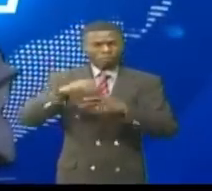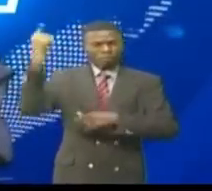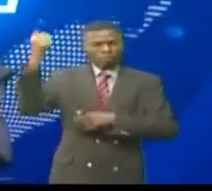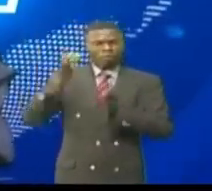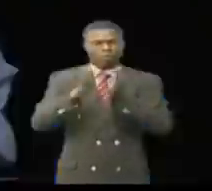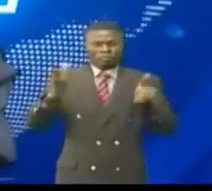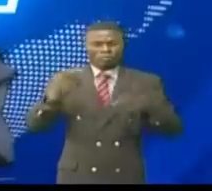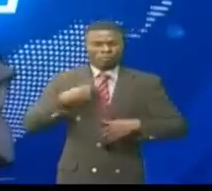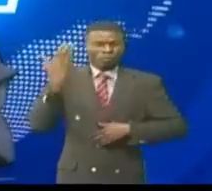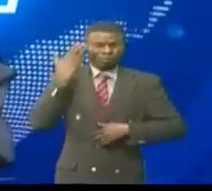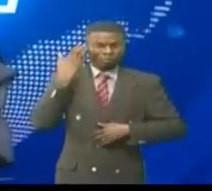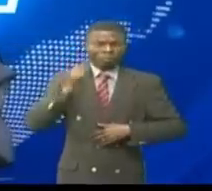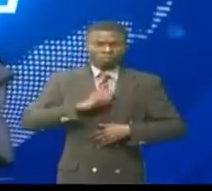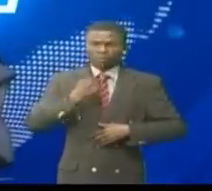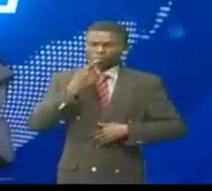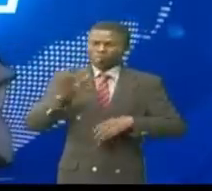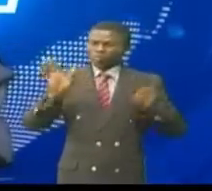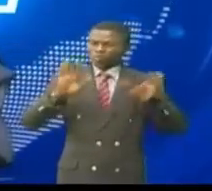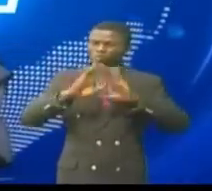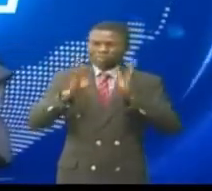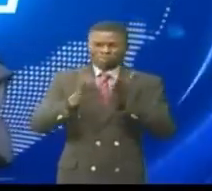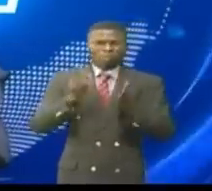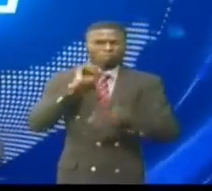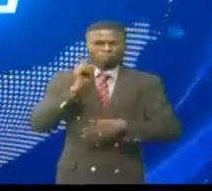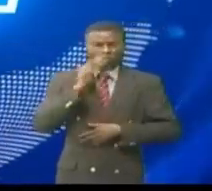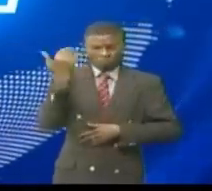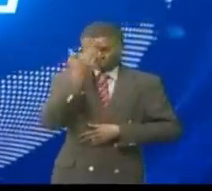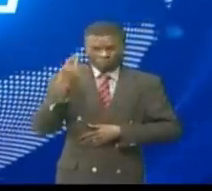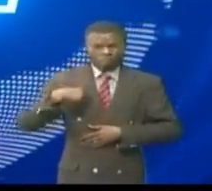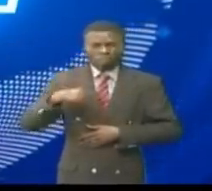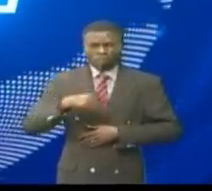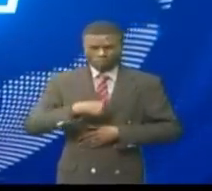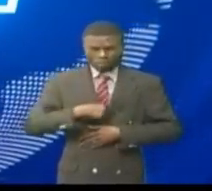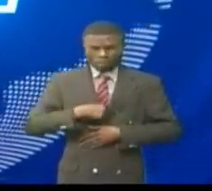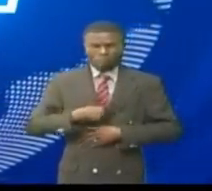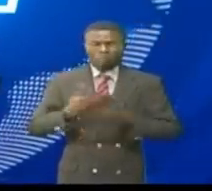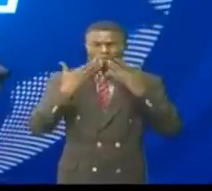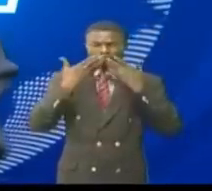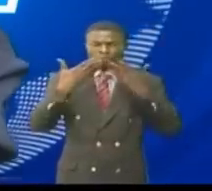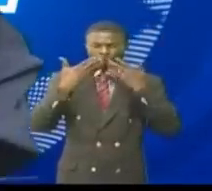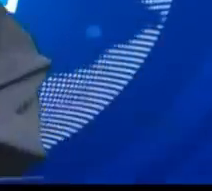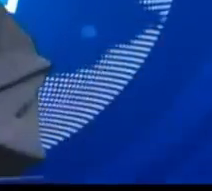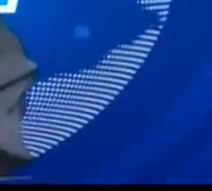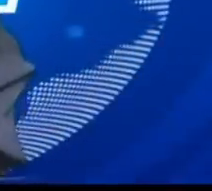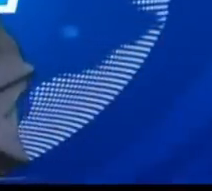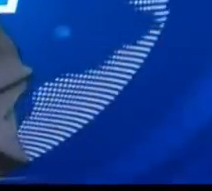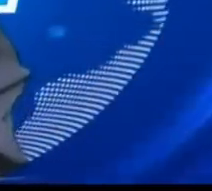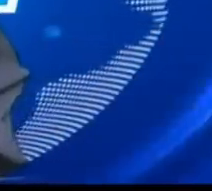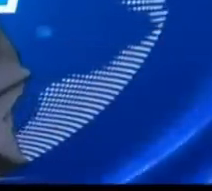de 19h, 20h, Anita Luamba pour la suite de l'actualité. Moi, je vous retrouve demain à la même heure.